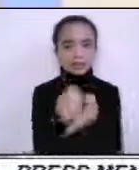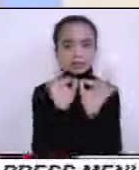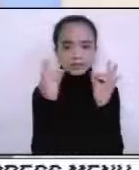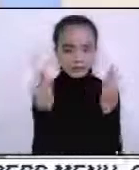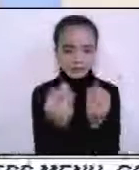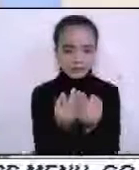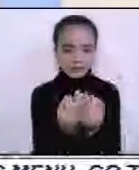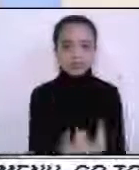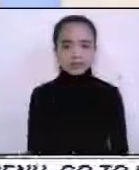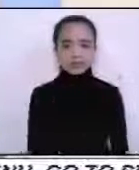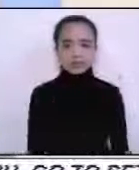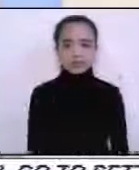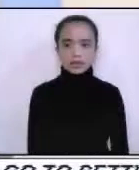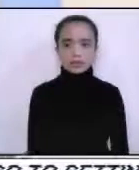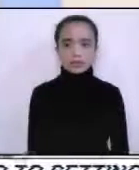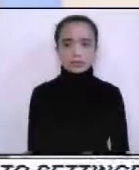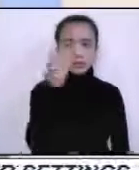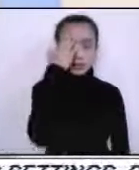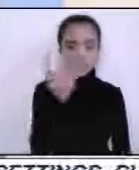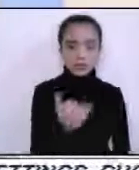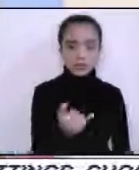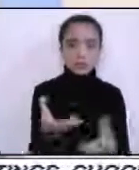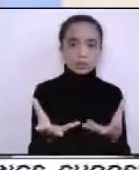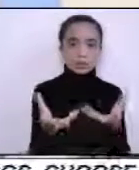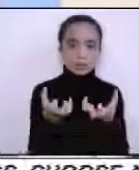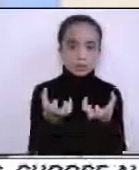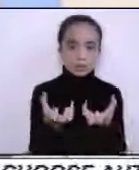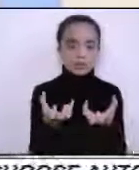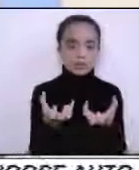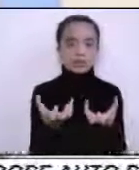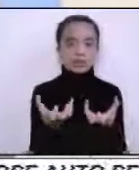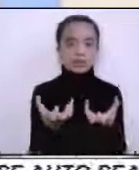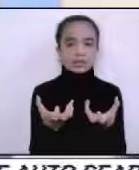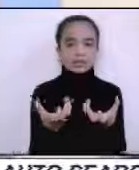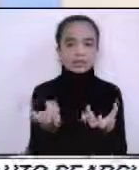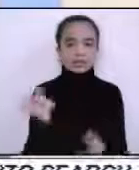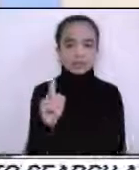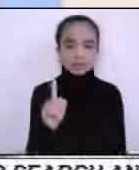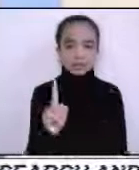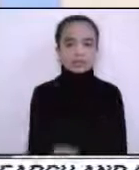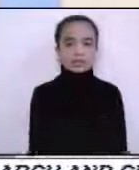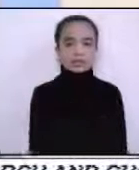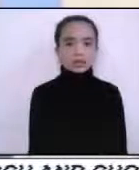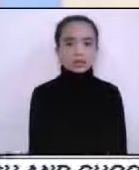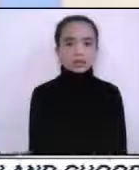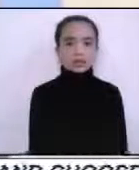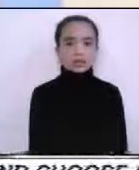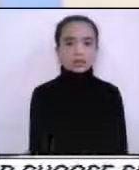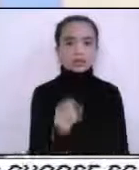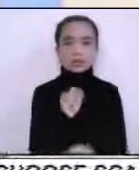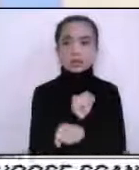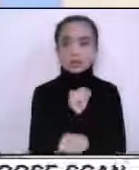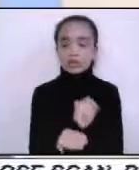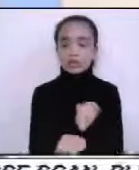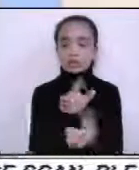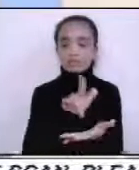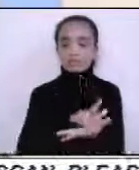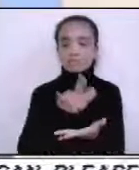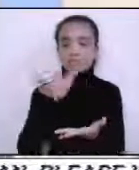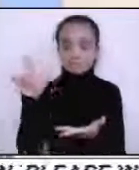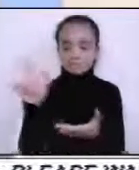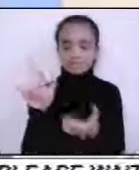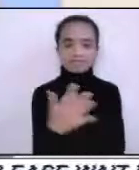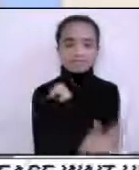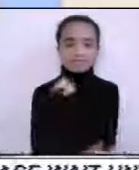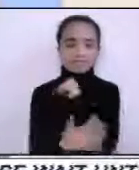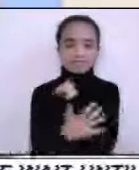was want to pursue this career na, like working abroad, and,